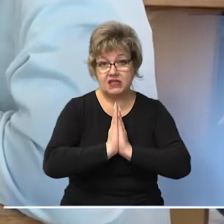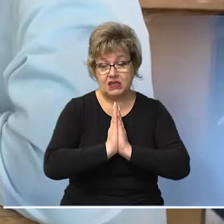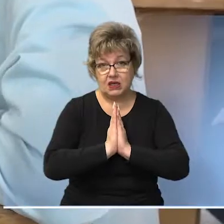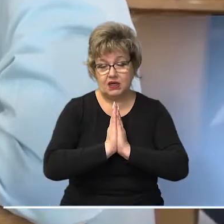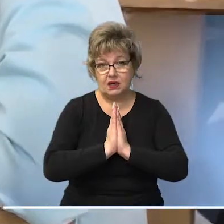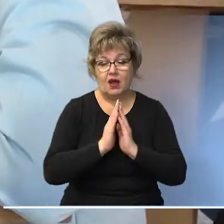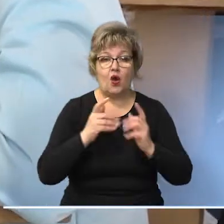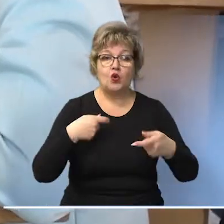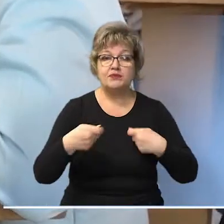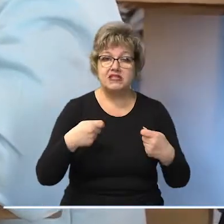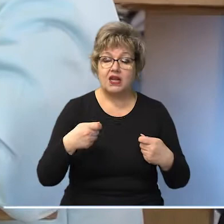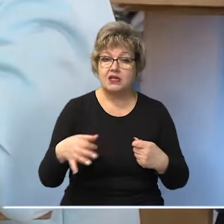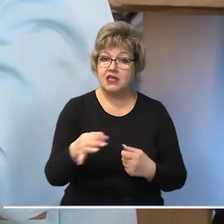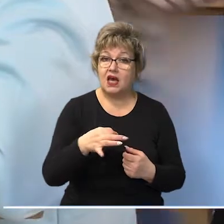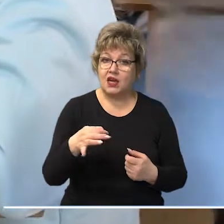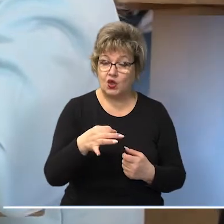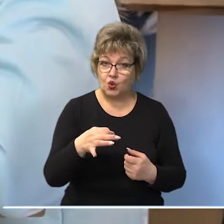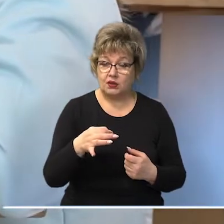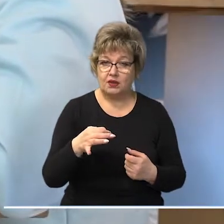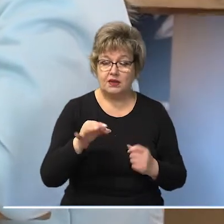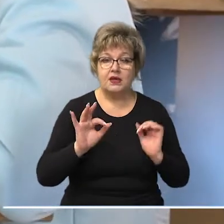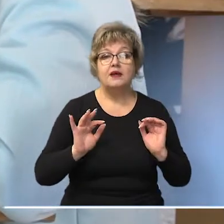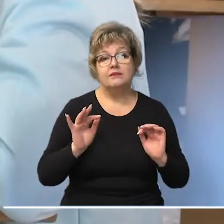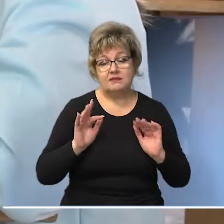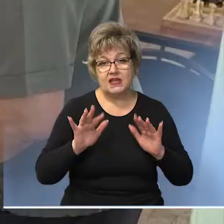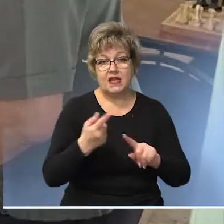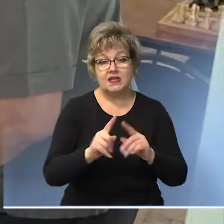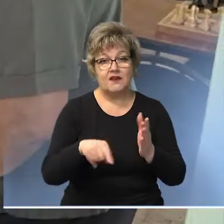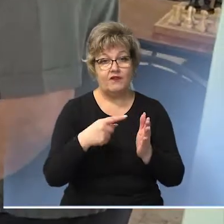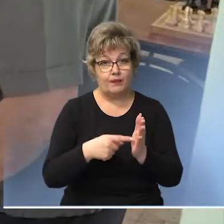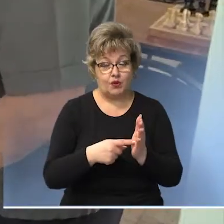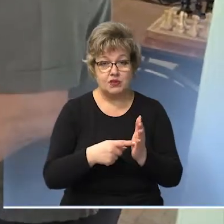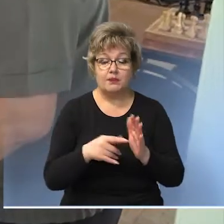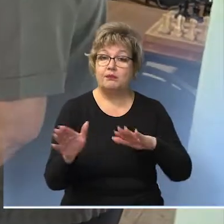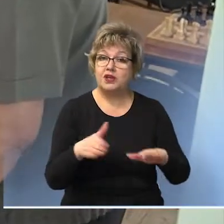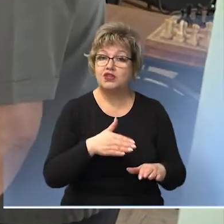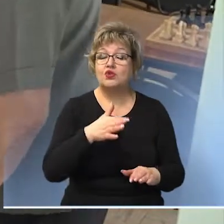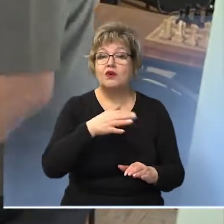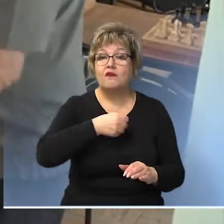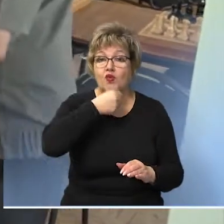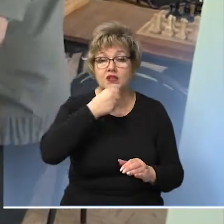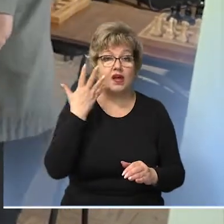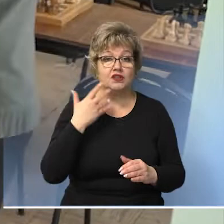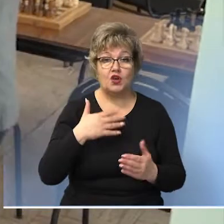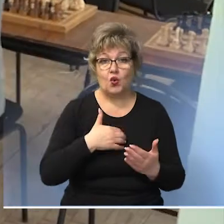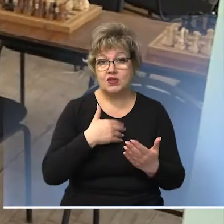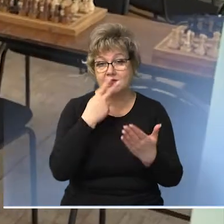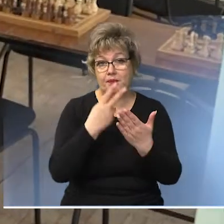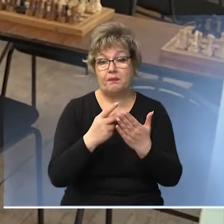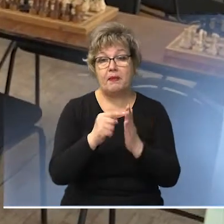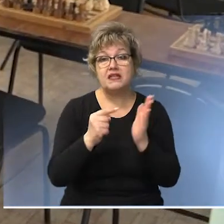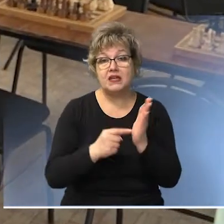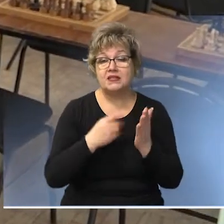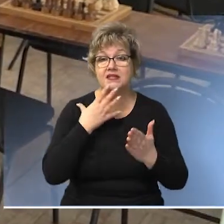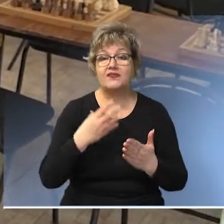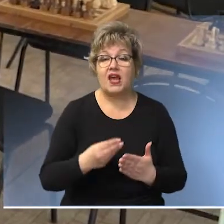в администрации района, что заняться этим вопросом. Пришло, видимо, время, возраст, когда хочется поделиться